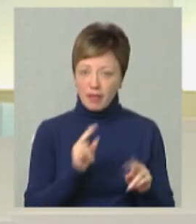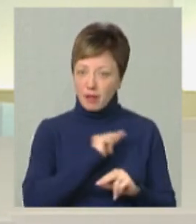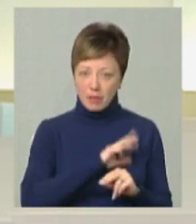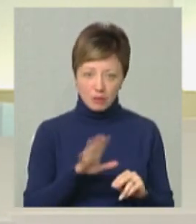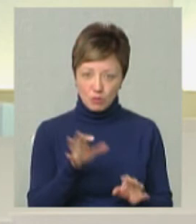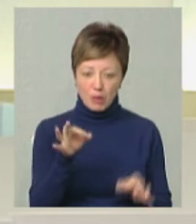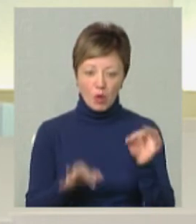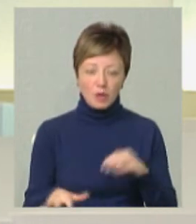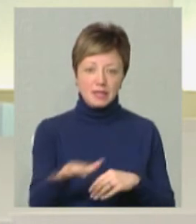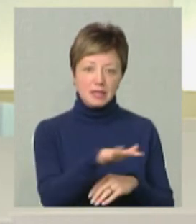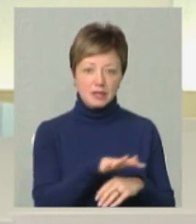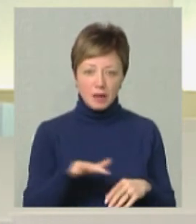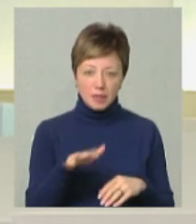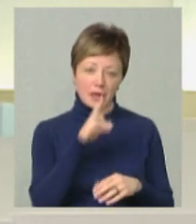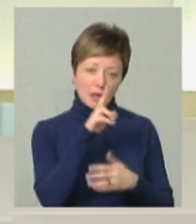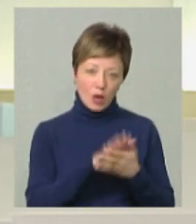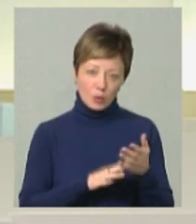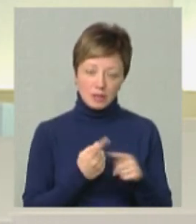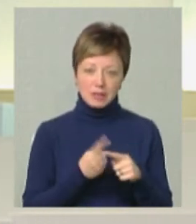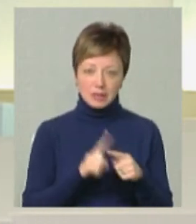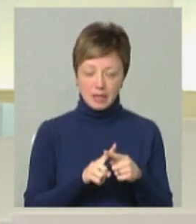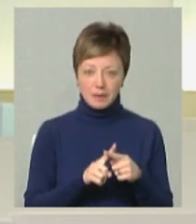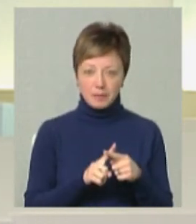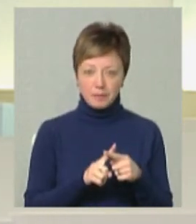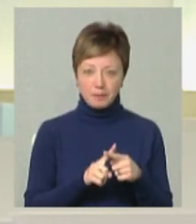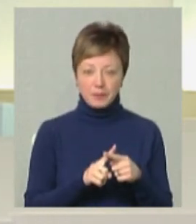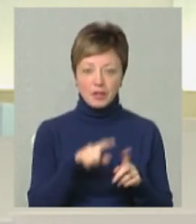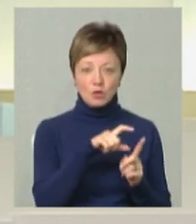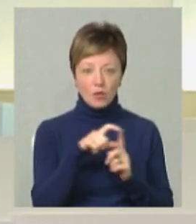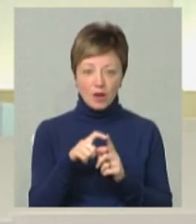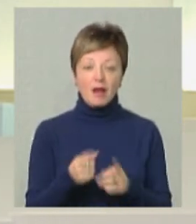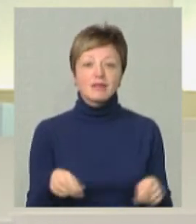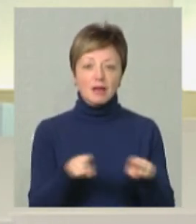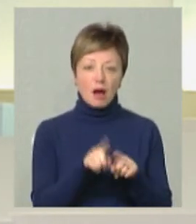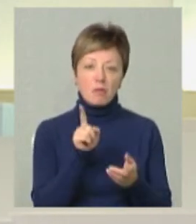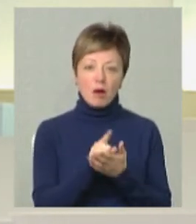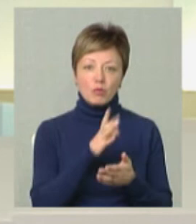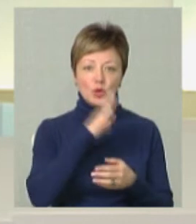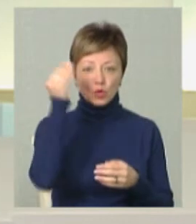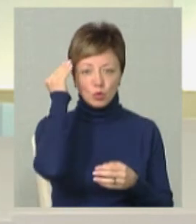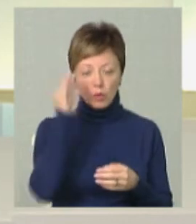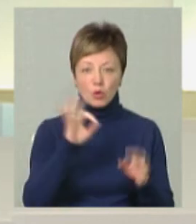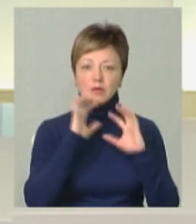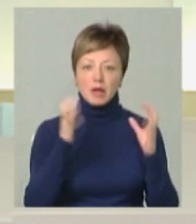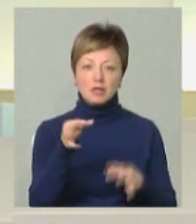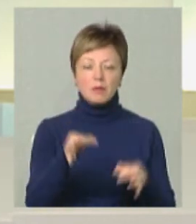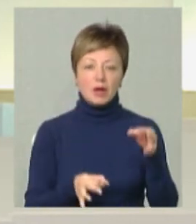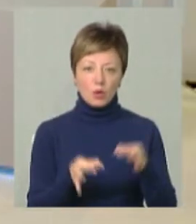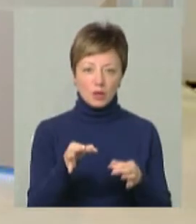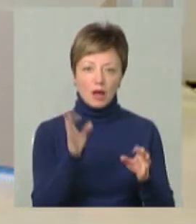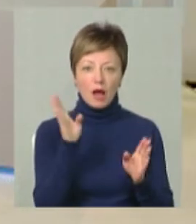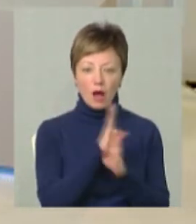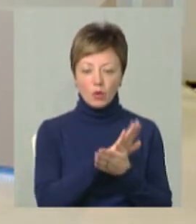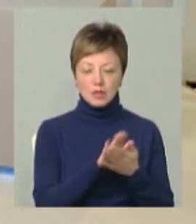працюють в природних екосистемах, даруйте за це дієслово. От саме має бути думка про збереження природних